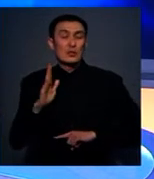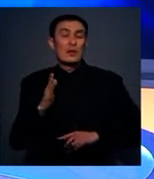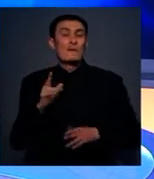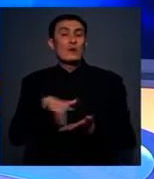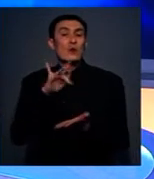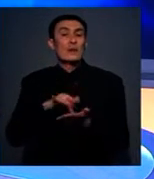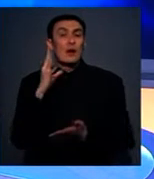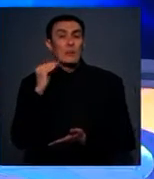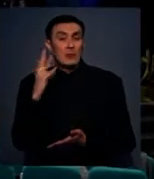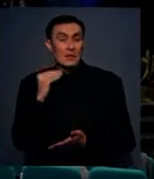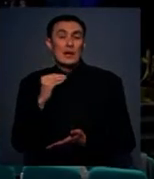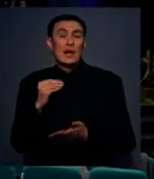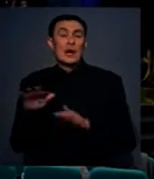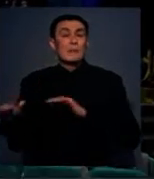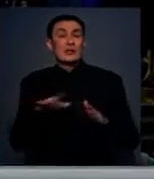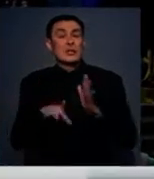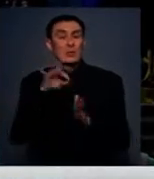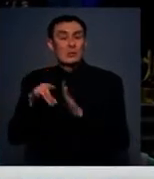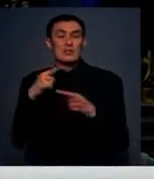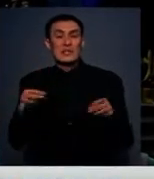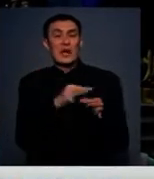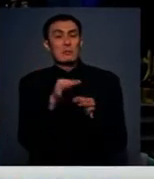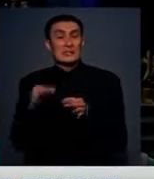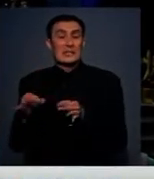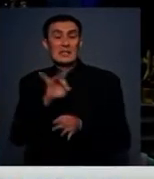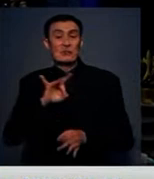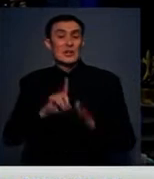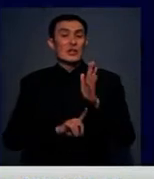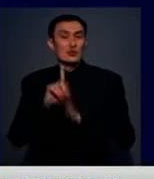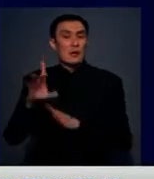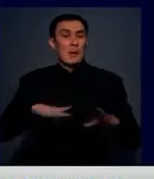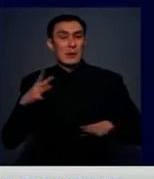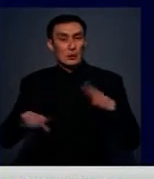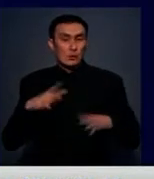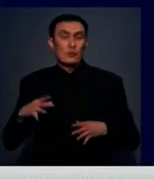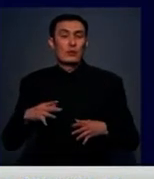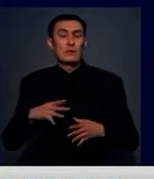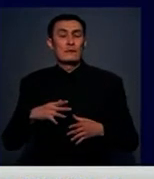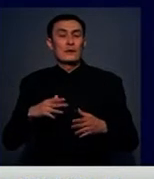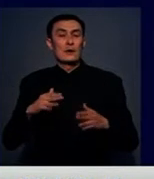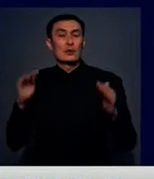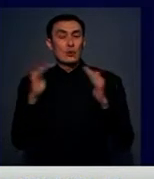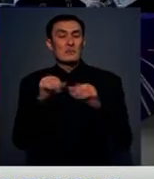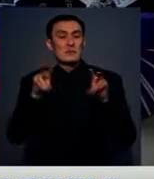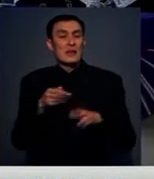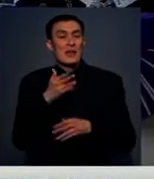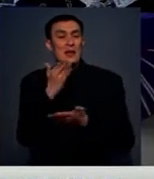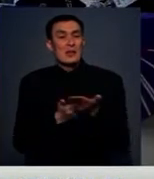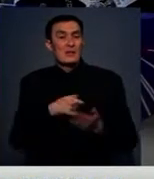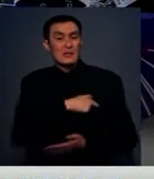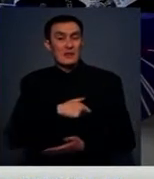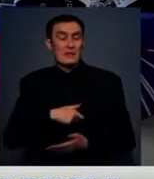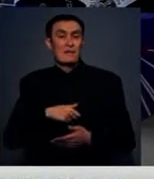в Алматы. Прошедший отбор из разных регионов республики начнут подготовку в Звездном доме. Наставником финалиста